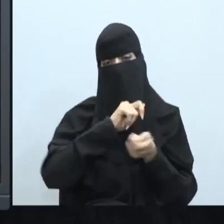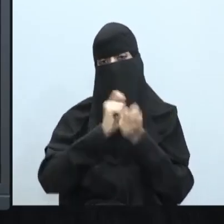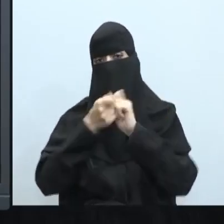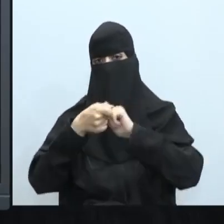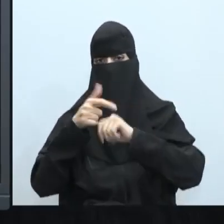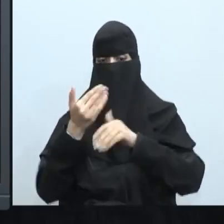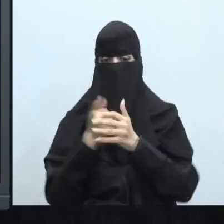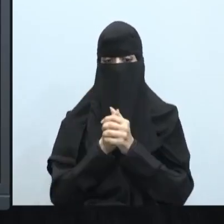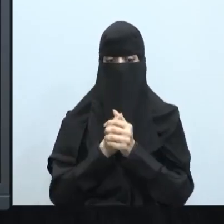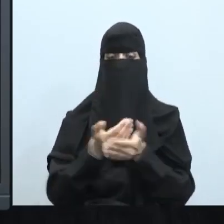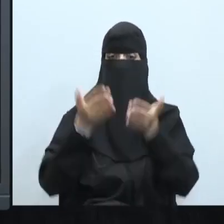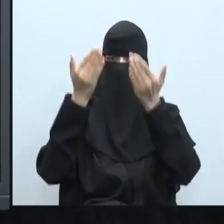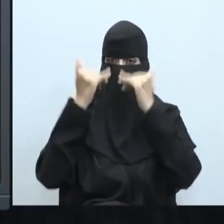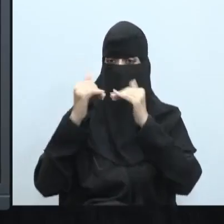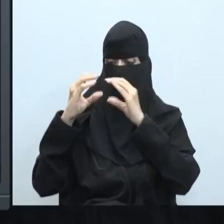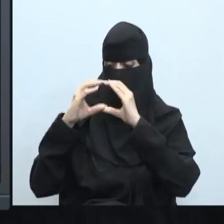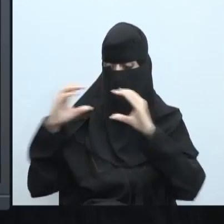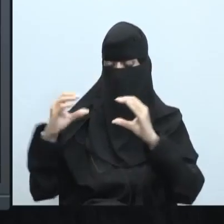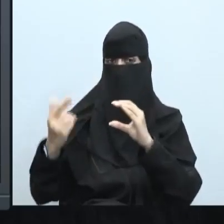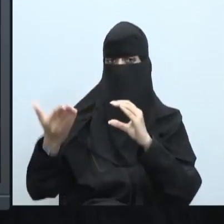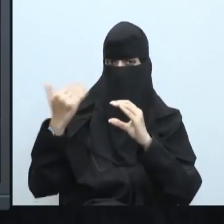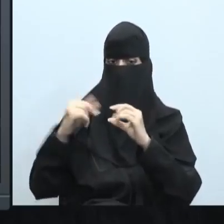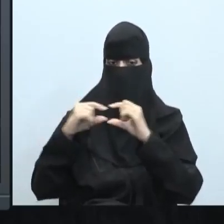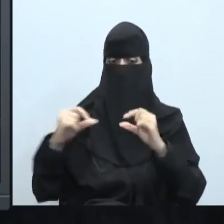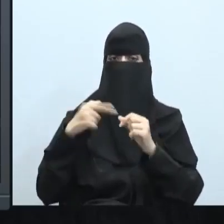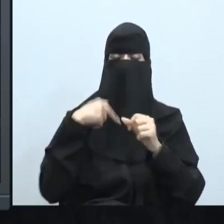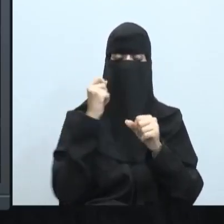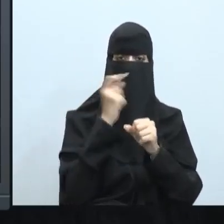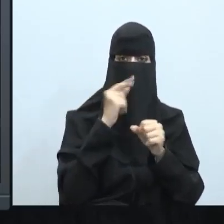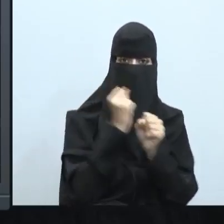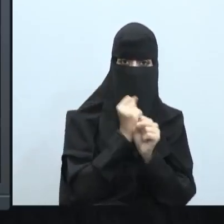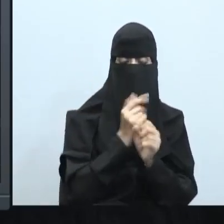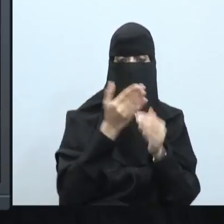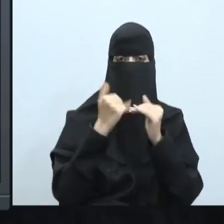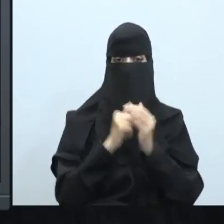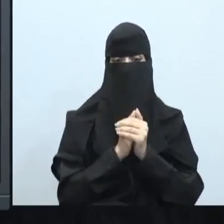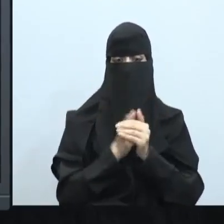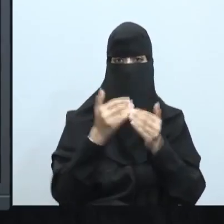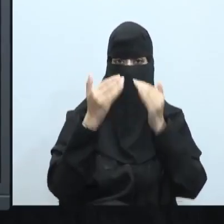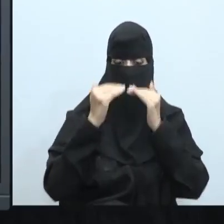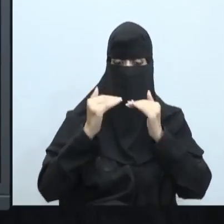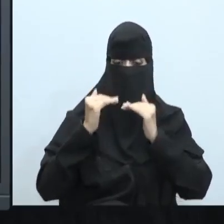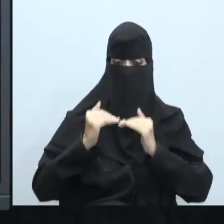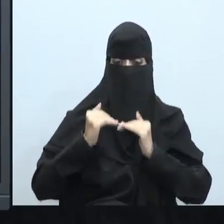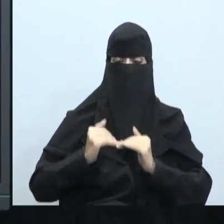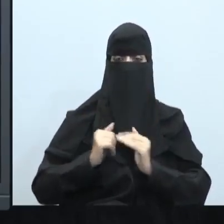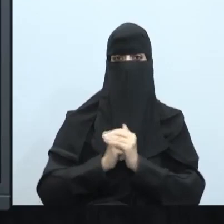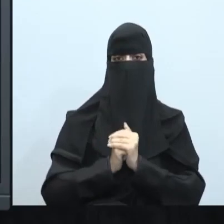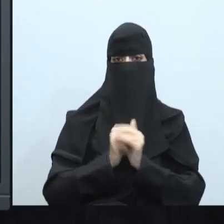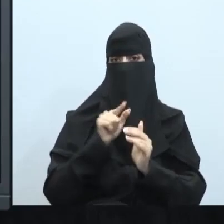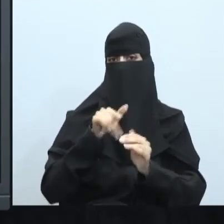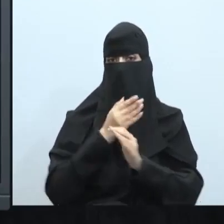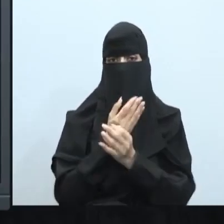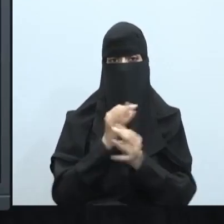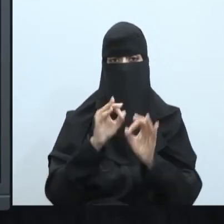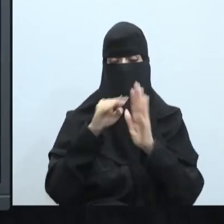ثم ياخذ الكتله الثانيه او السطر الاخر وينفذها ثم التي تليها ثم التي تليها وهكذا الى ان ينتهي